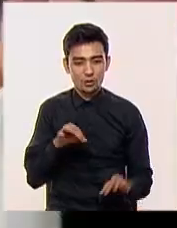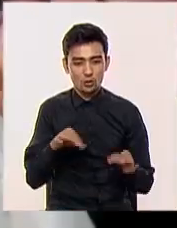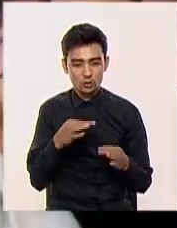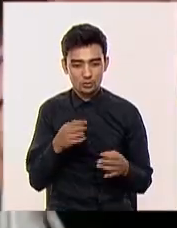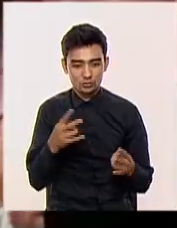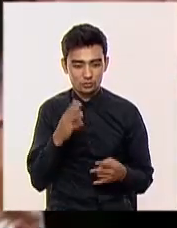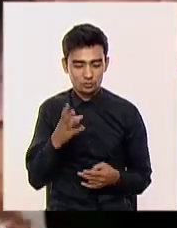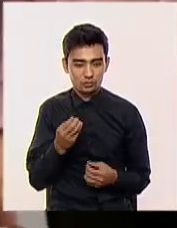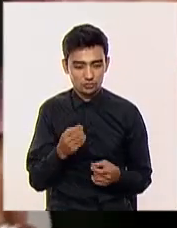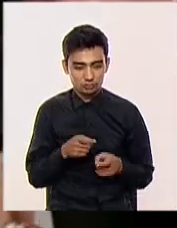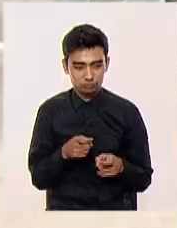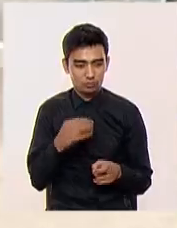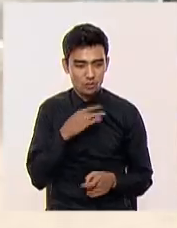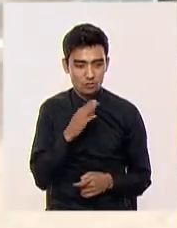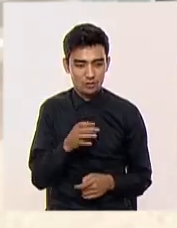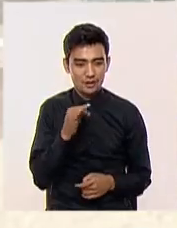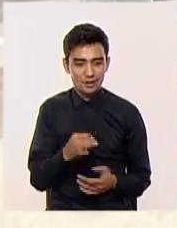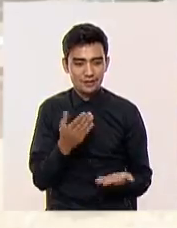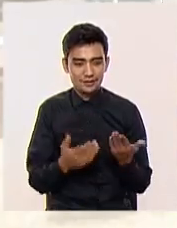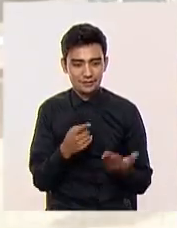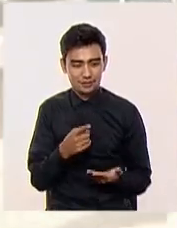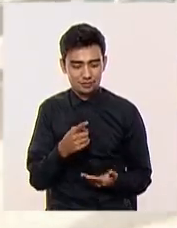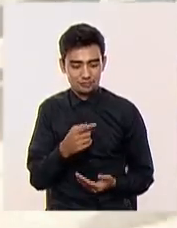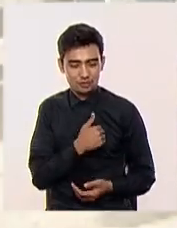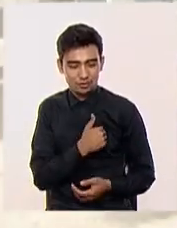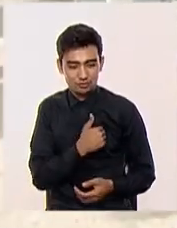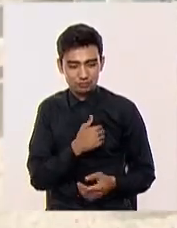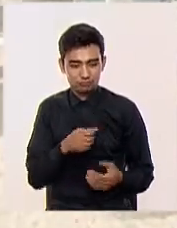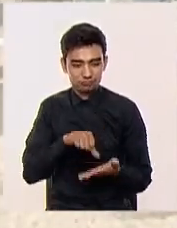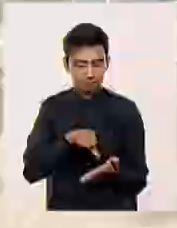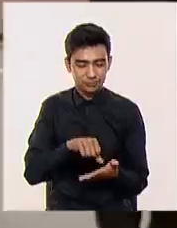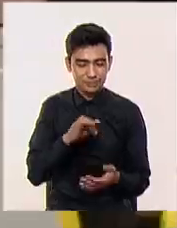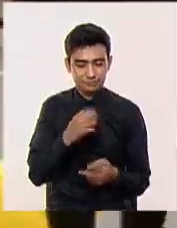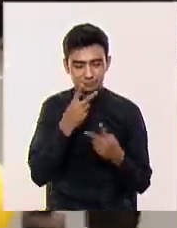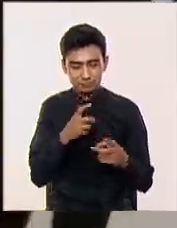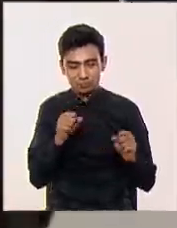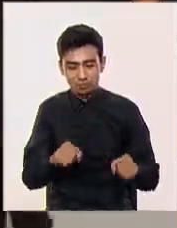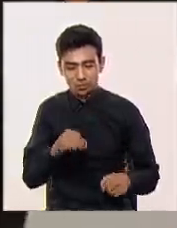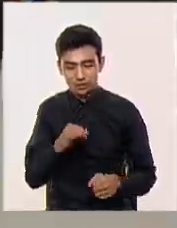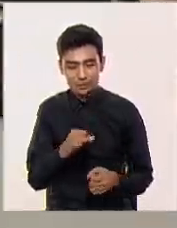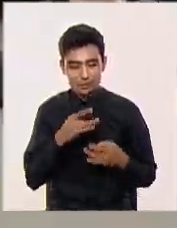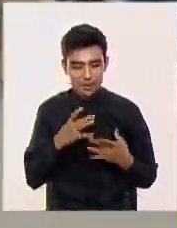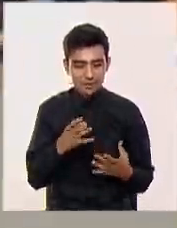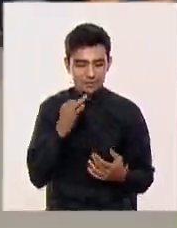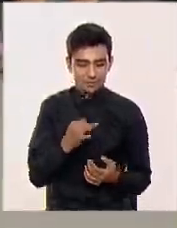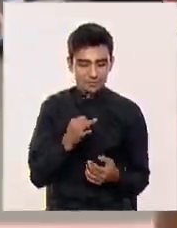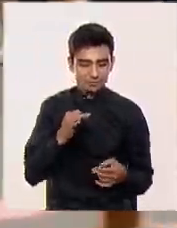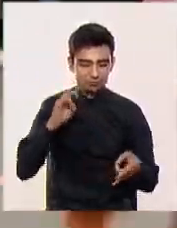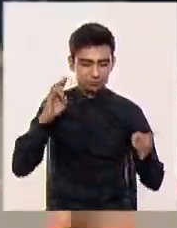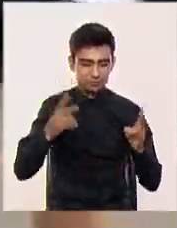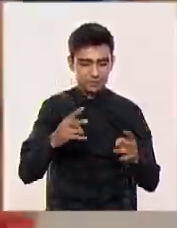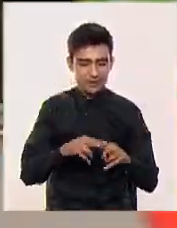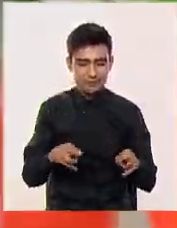еще много забегов. Если вы еще не решились стать их участником, приходите как зрители. Праздничная и шумная атмосфера таких